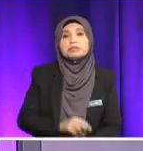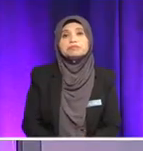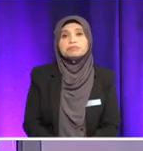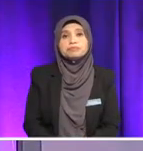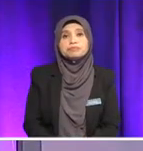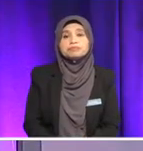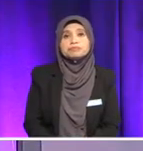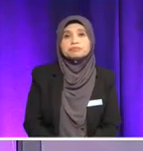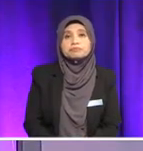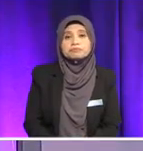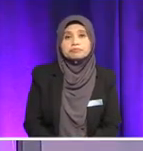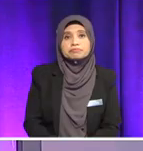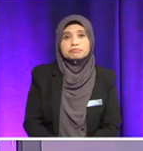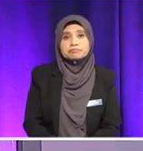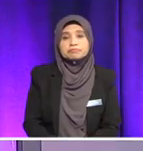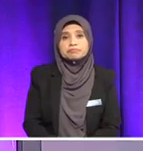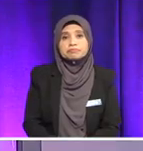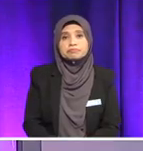langkah yang pertama